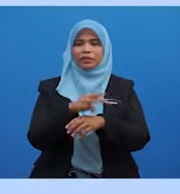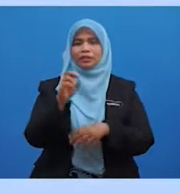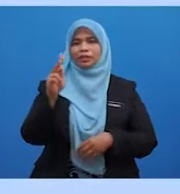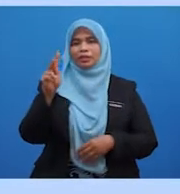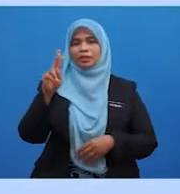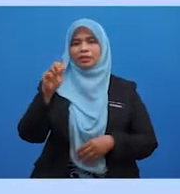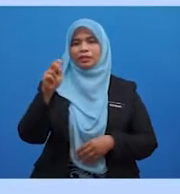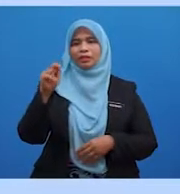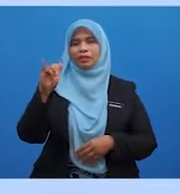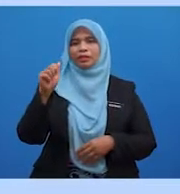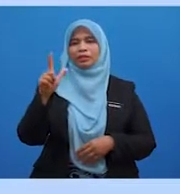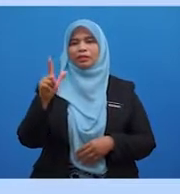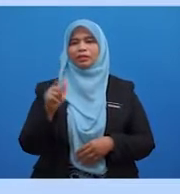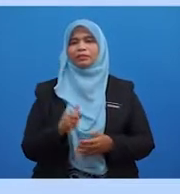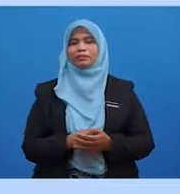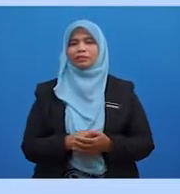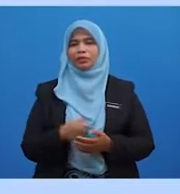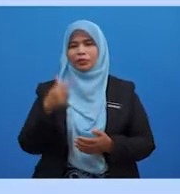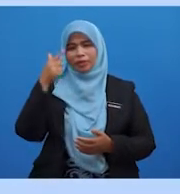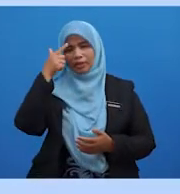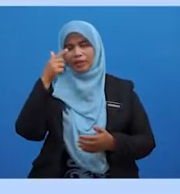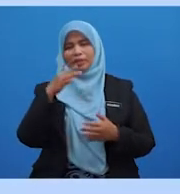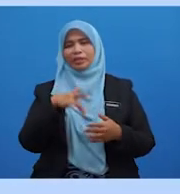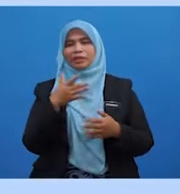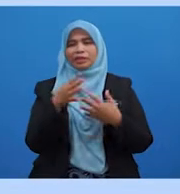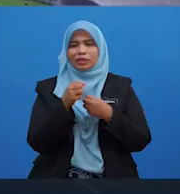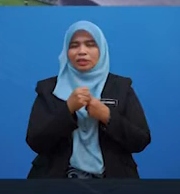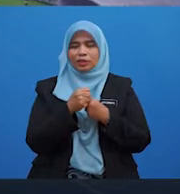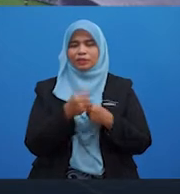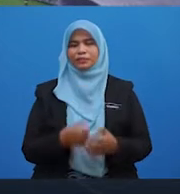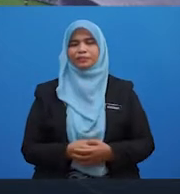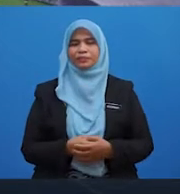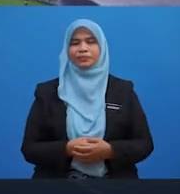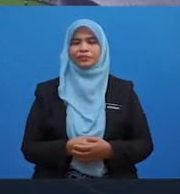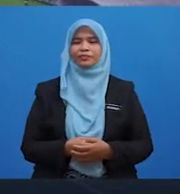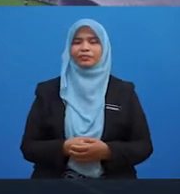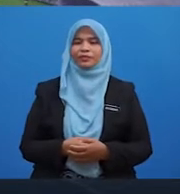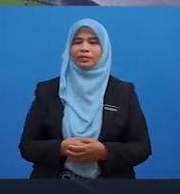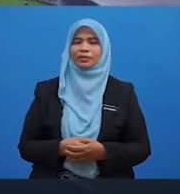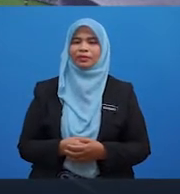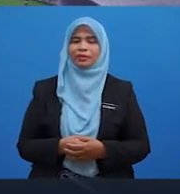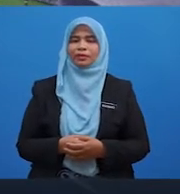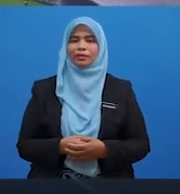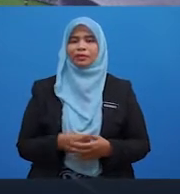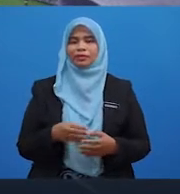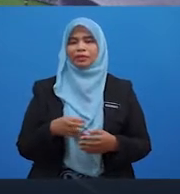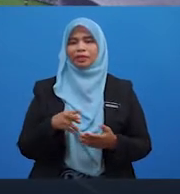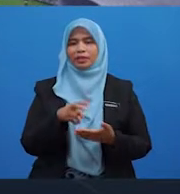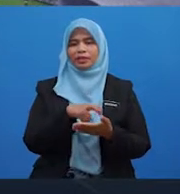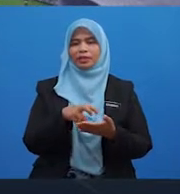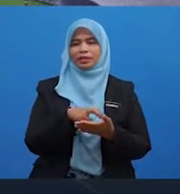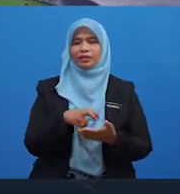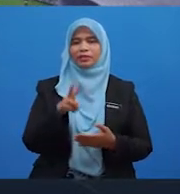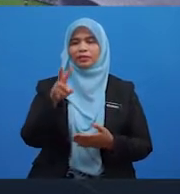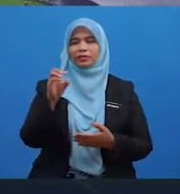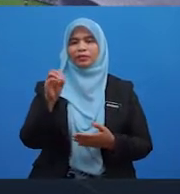dengan formula dahi saya berasa sejuk. Kajian oleh Spencer pada tahun 2015